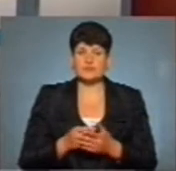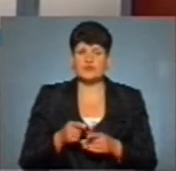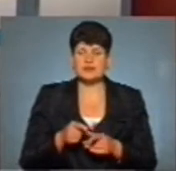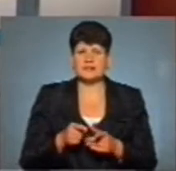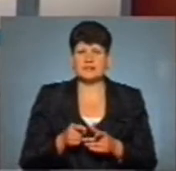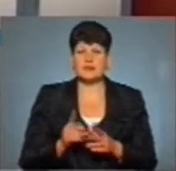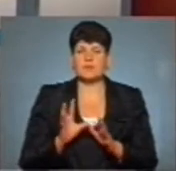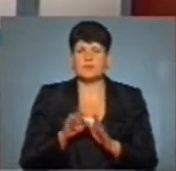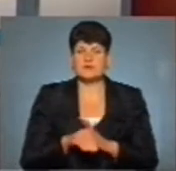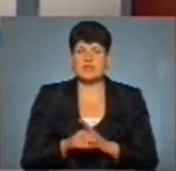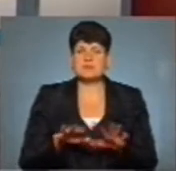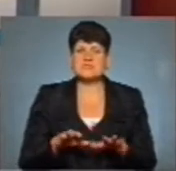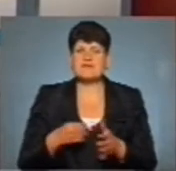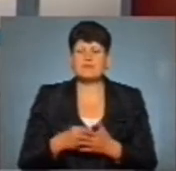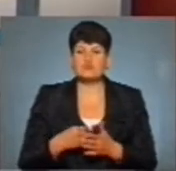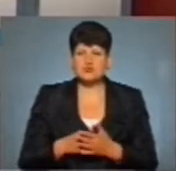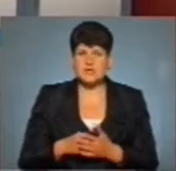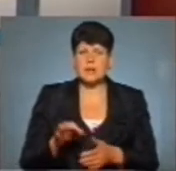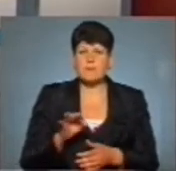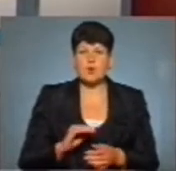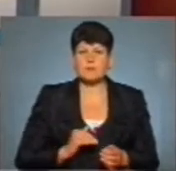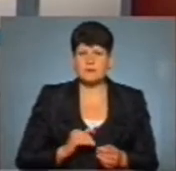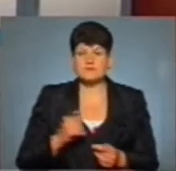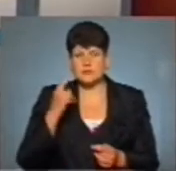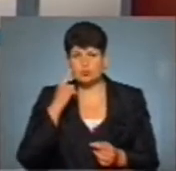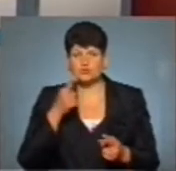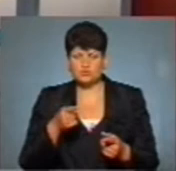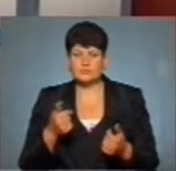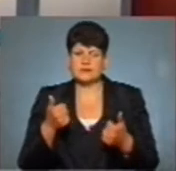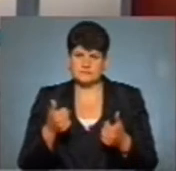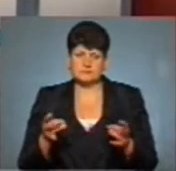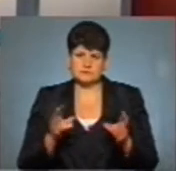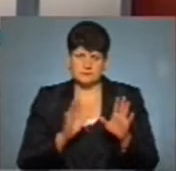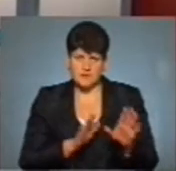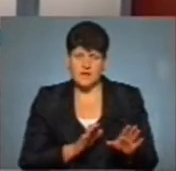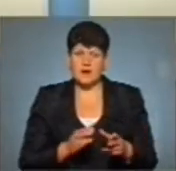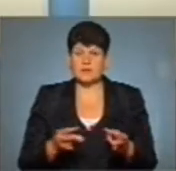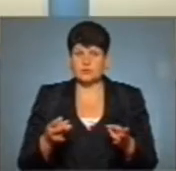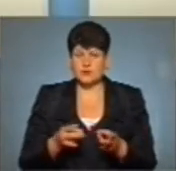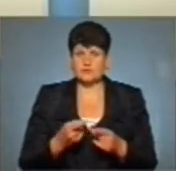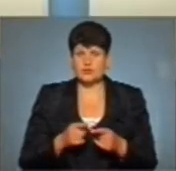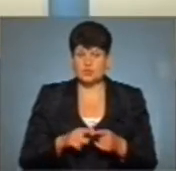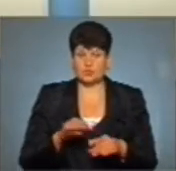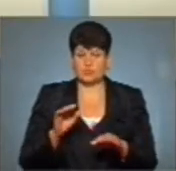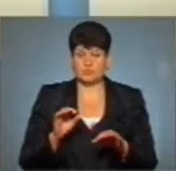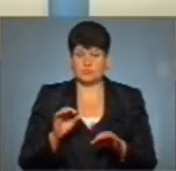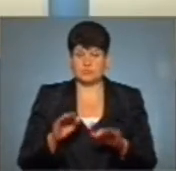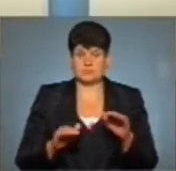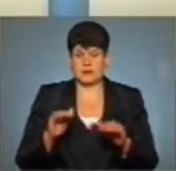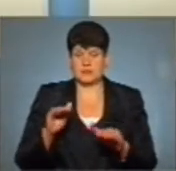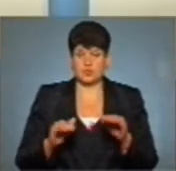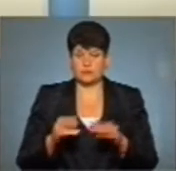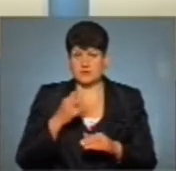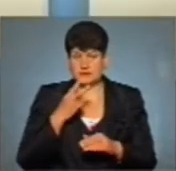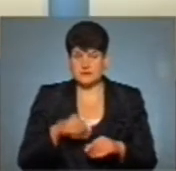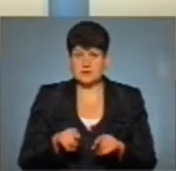в місцеві бюджети. Тобто про підприємців подумали, це потрібно, але потрібно було до цього підходити якось збалансовано. І дивитися